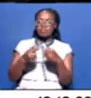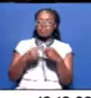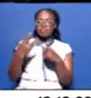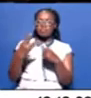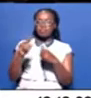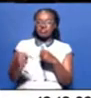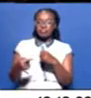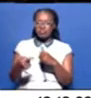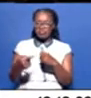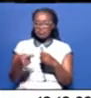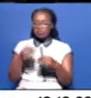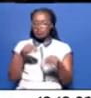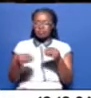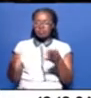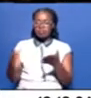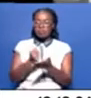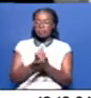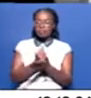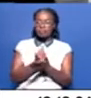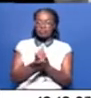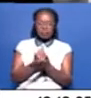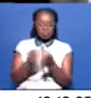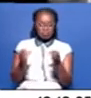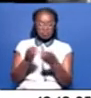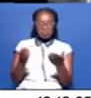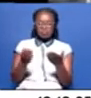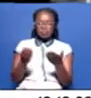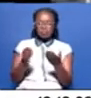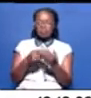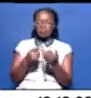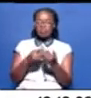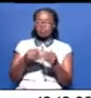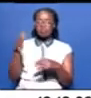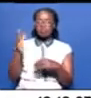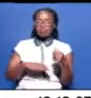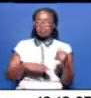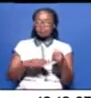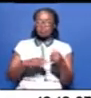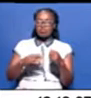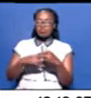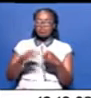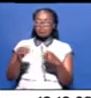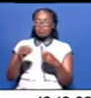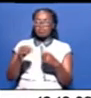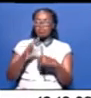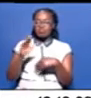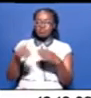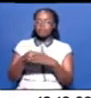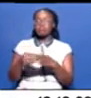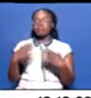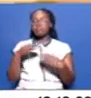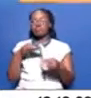walikuwa wameajiriwa kwenye kampuni, idadi ambayo ni zaidi ya 70% ya idadi yote ya